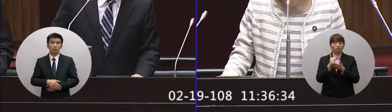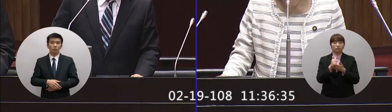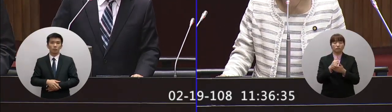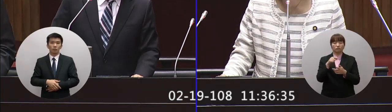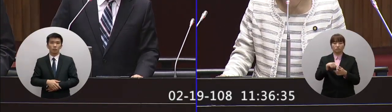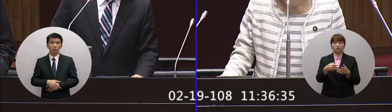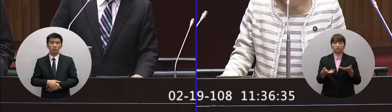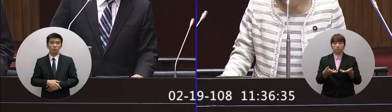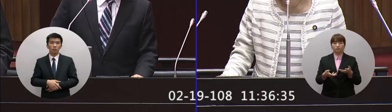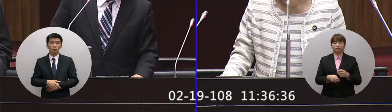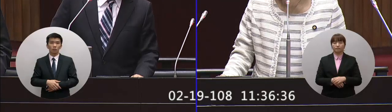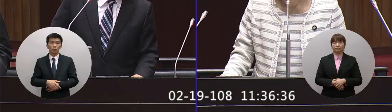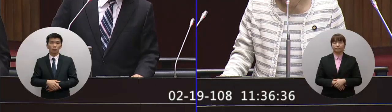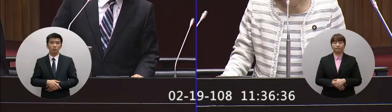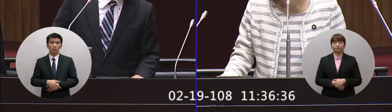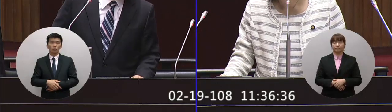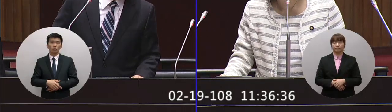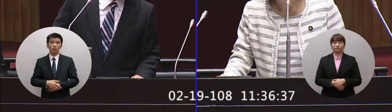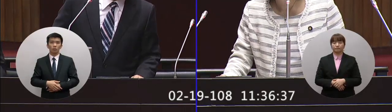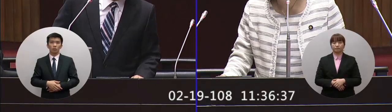真的是我们现在